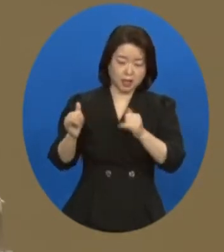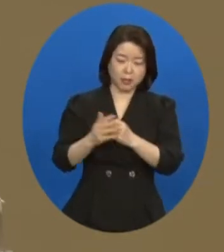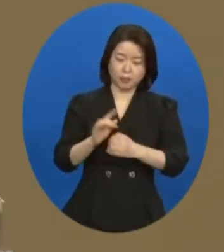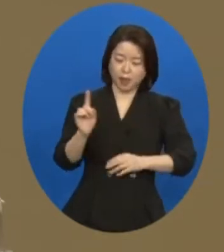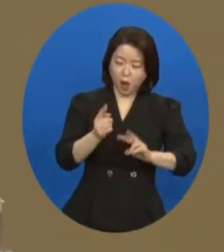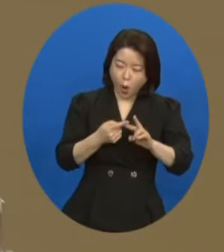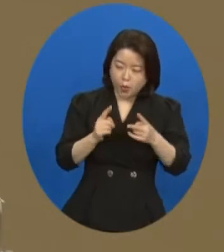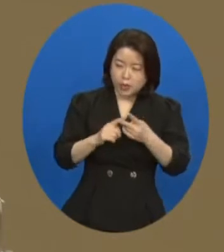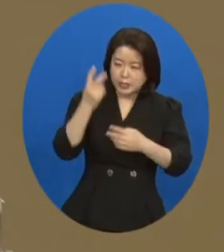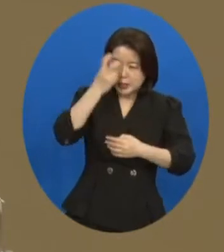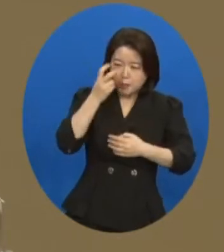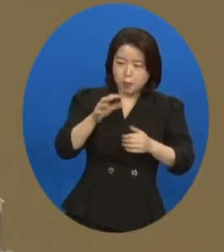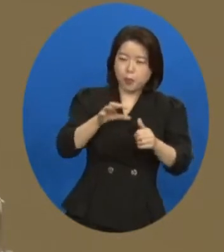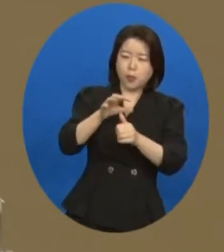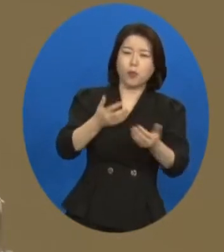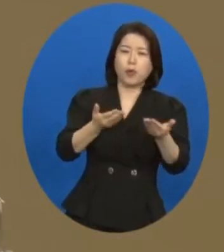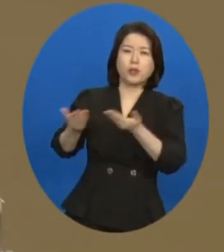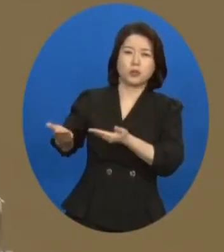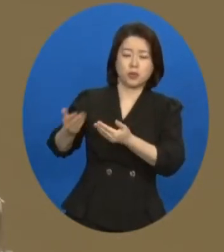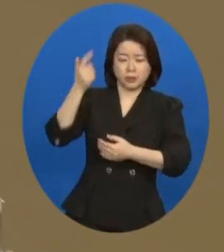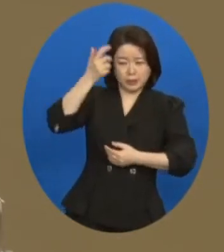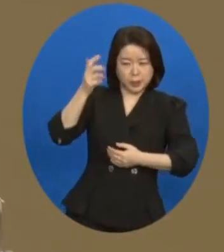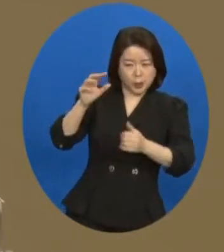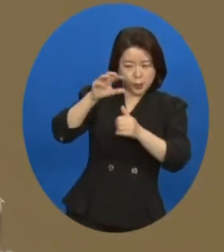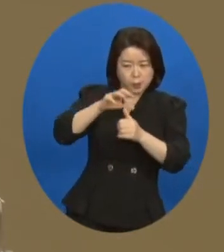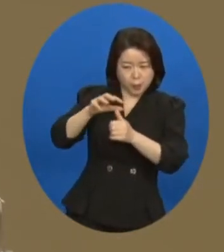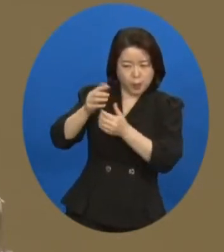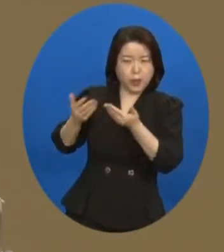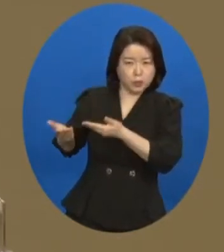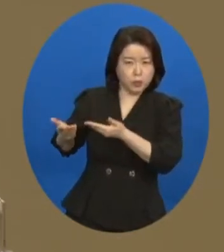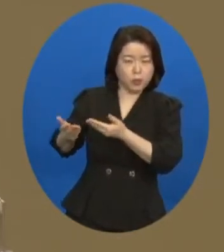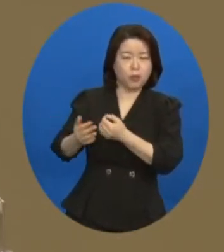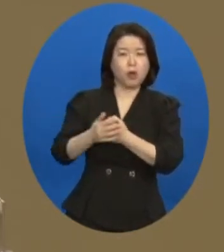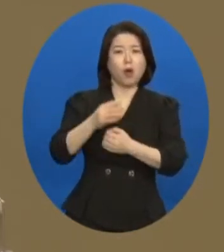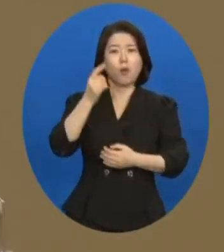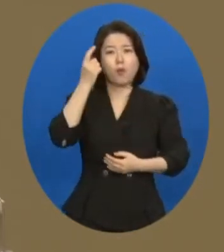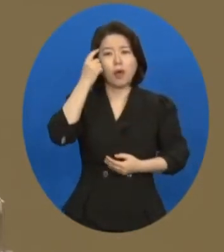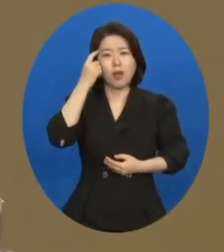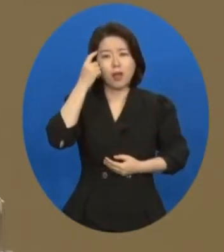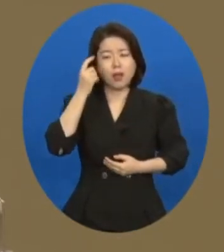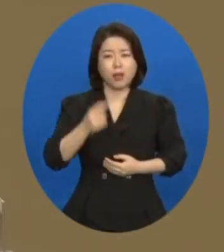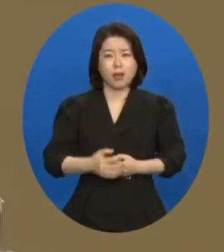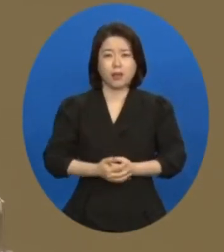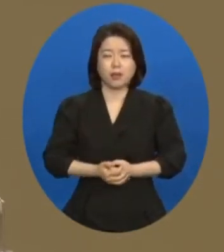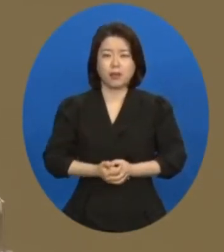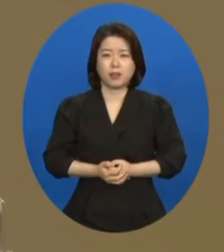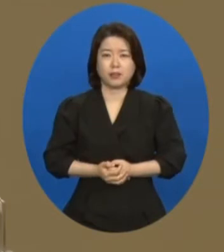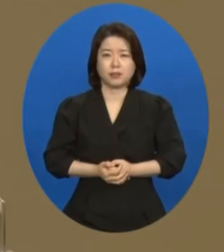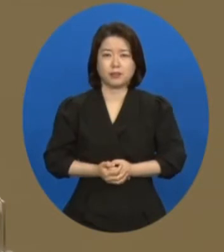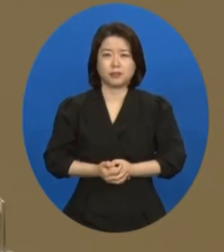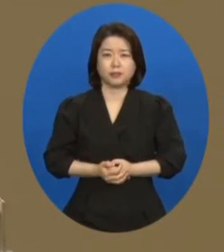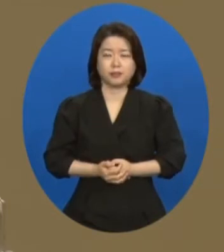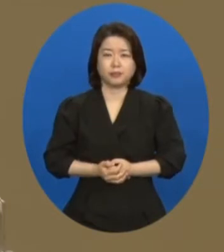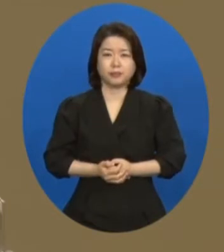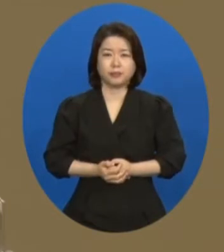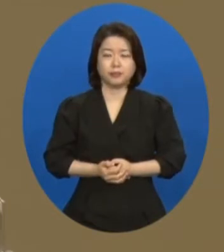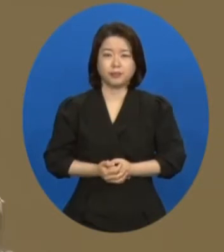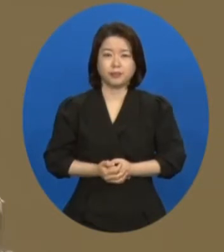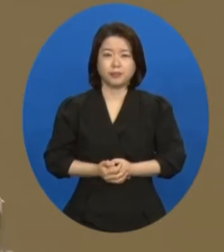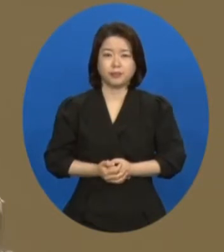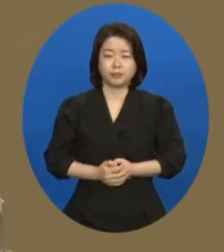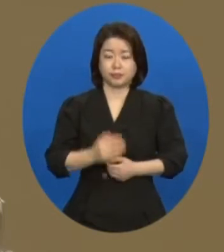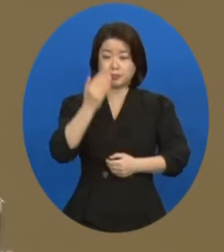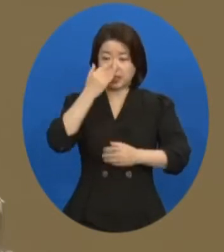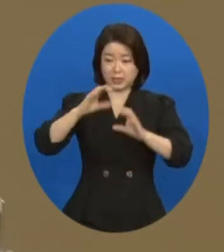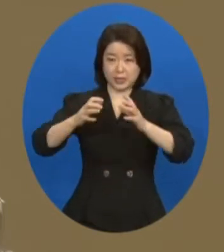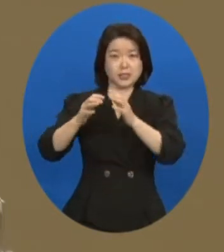영혼을 지켜 주라고 않은 거죠 왜 그렇게 하셨을까요 그것은 이스라엘